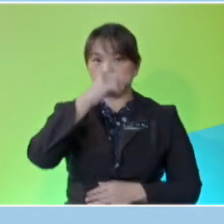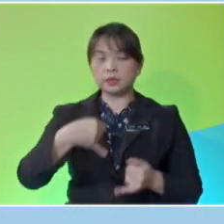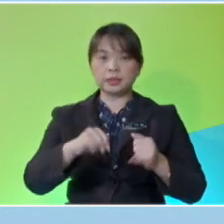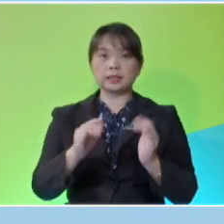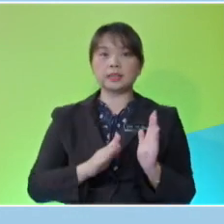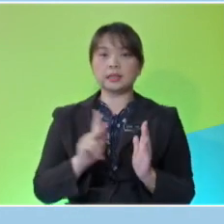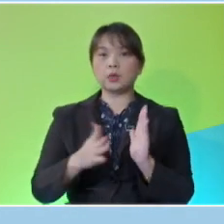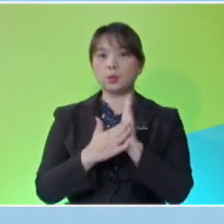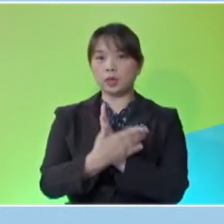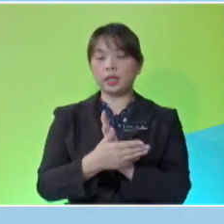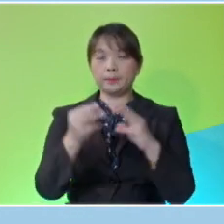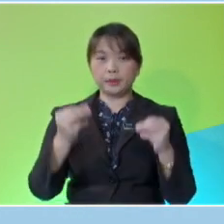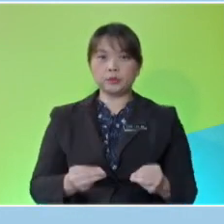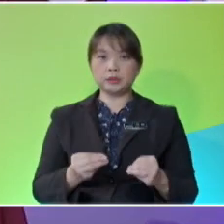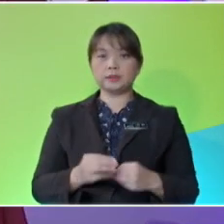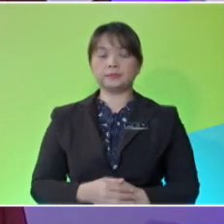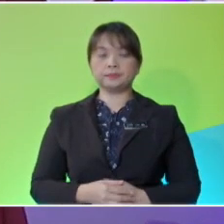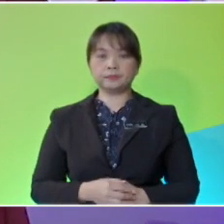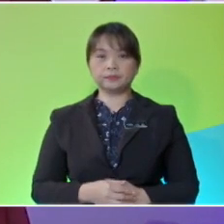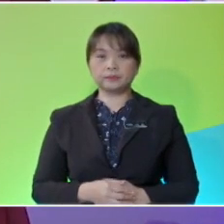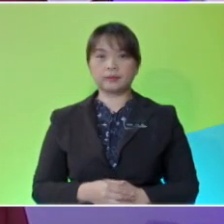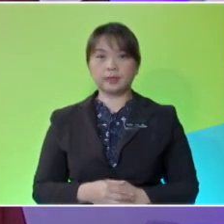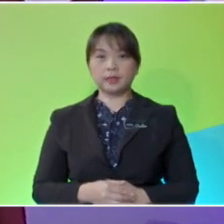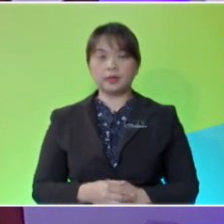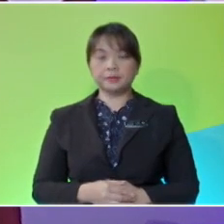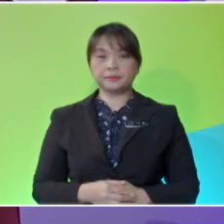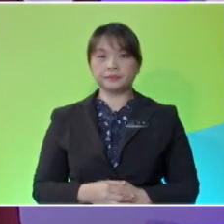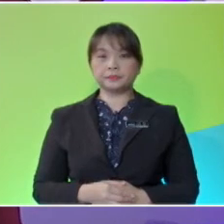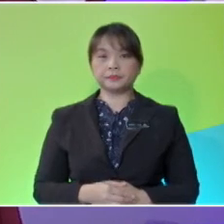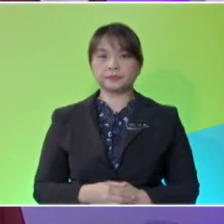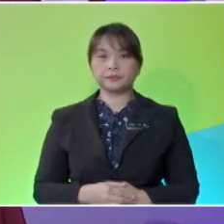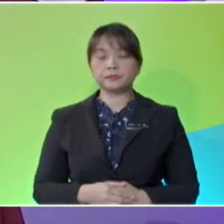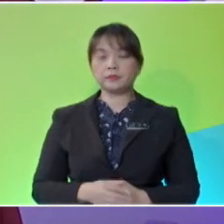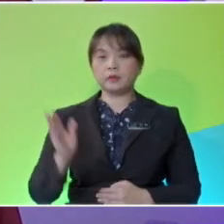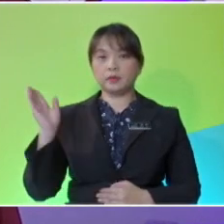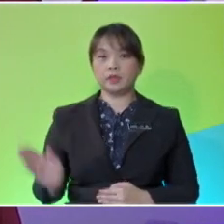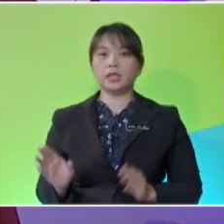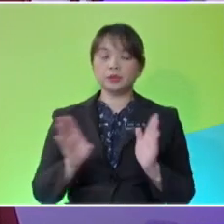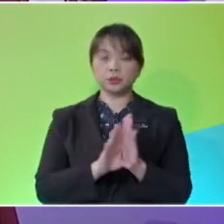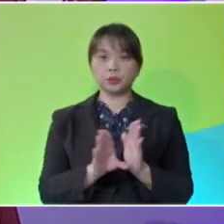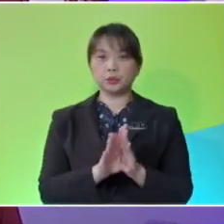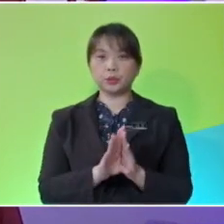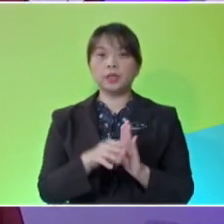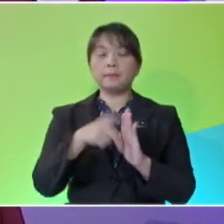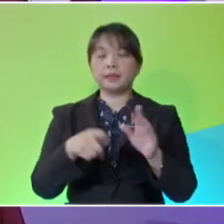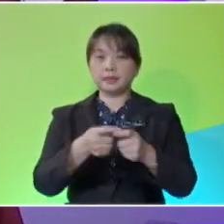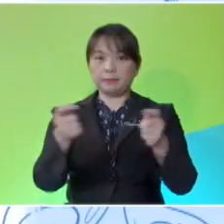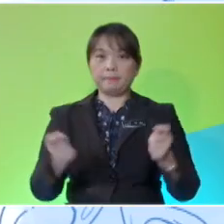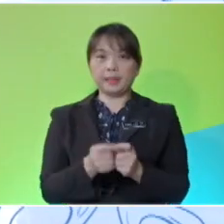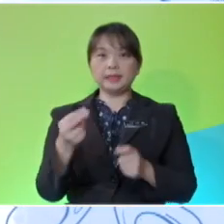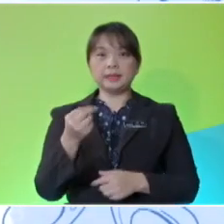kepada orang lain Oke baik sekarang Oke ini contoh tempat tanah seperti yang ditunjukkan kawasan